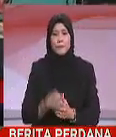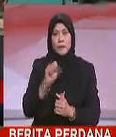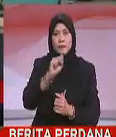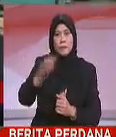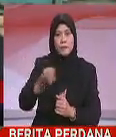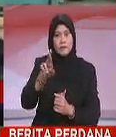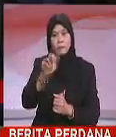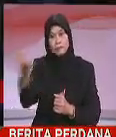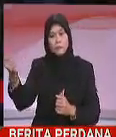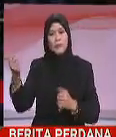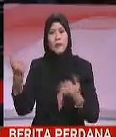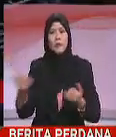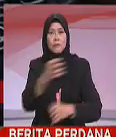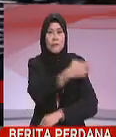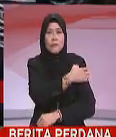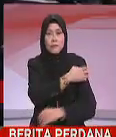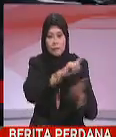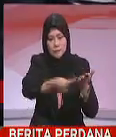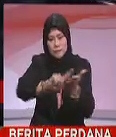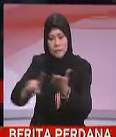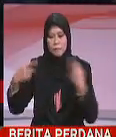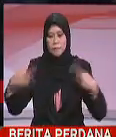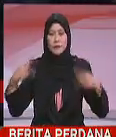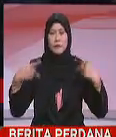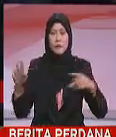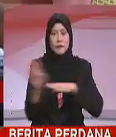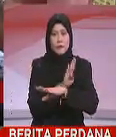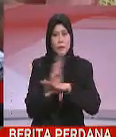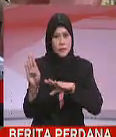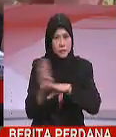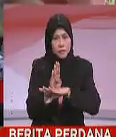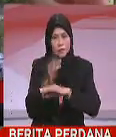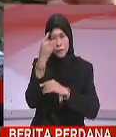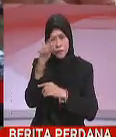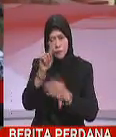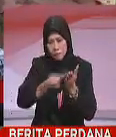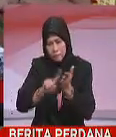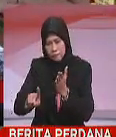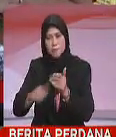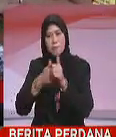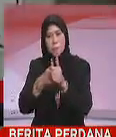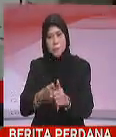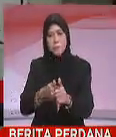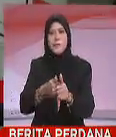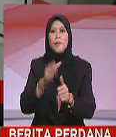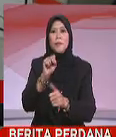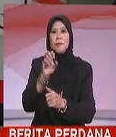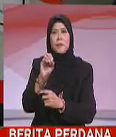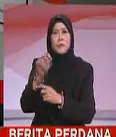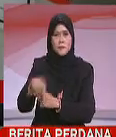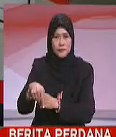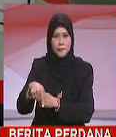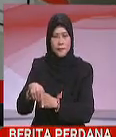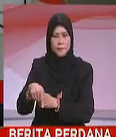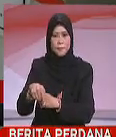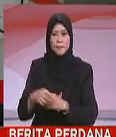SJR, penguatkuasaan turut dijalankan di premis-premis perniagaan bagi memastikan pematuhan kepada prosedur operasi